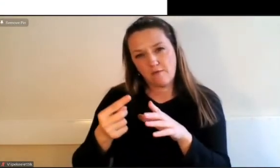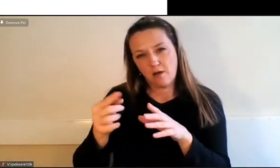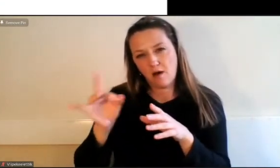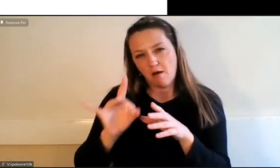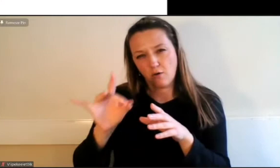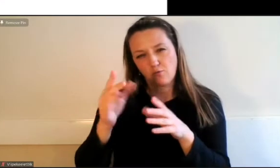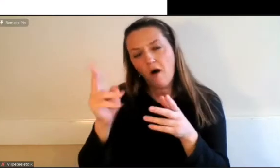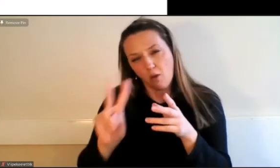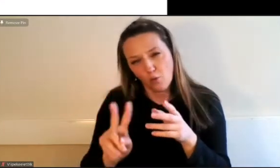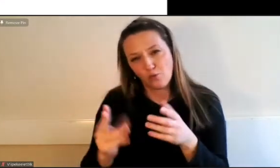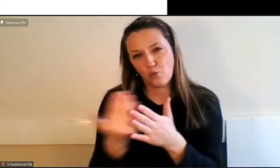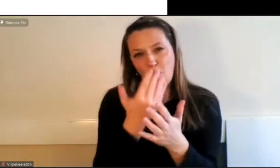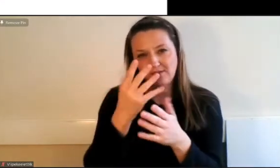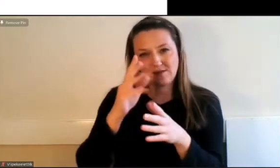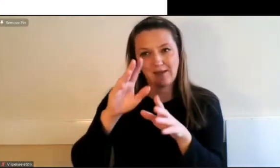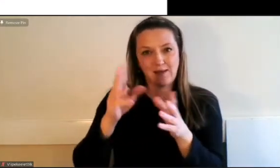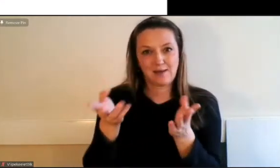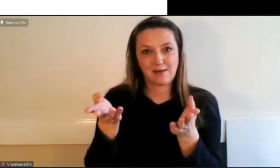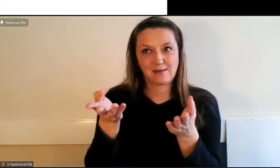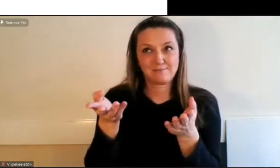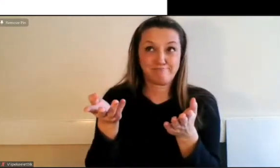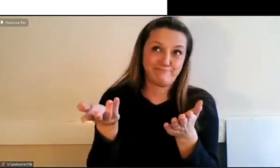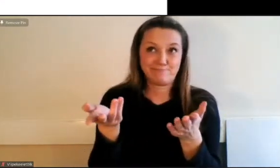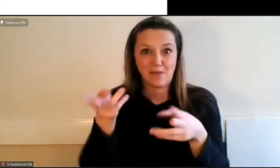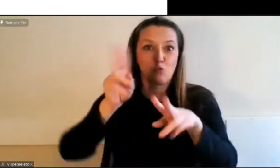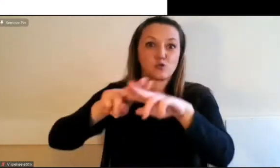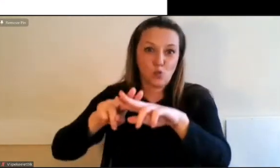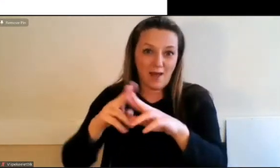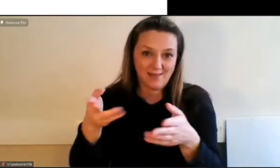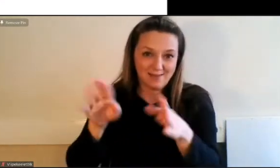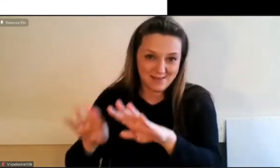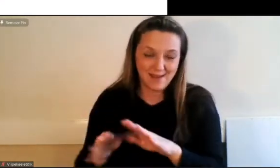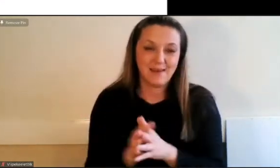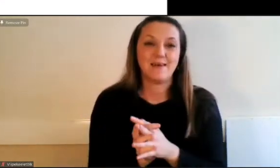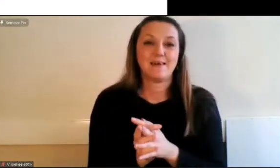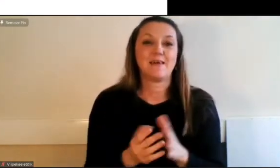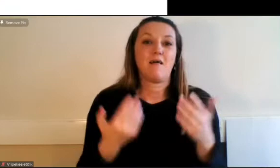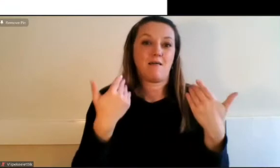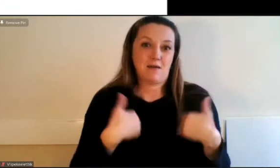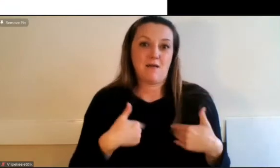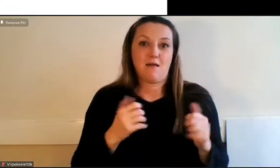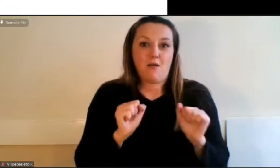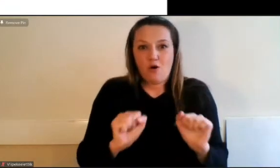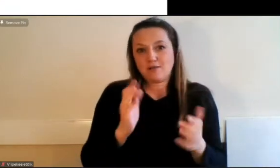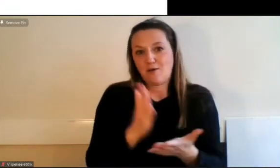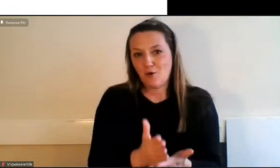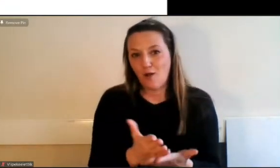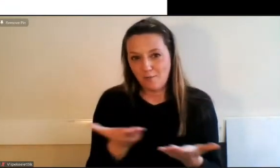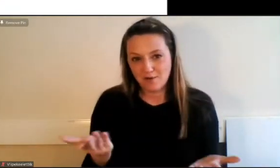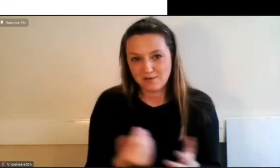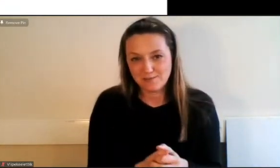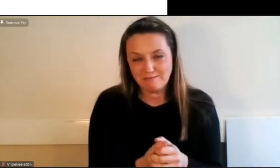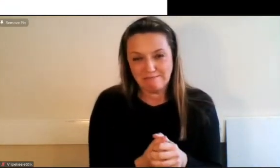koroonaviiruse osakest omavahel kokku kleepida. Nüüd jääb vabaks see Y-tähe üks pikem